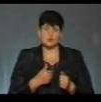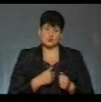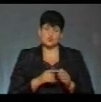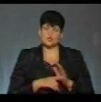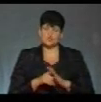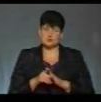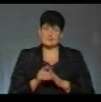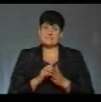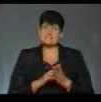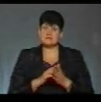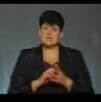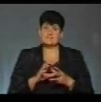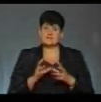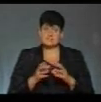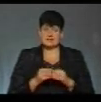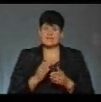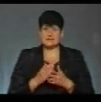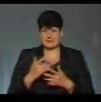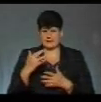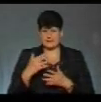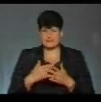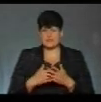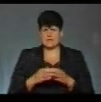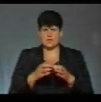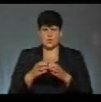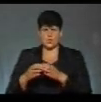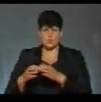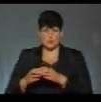з причин взагалі, так? Їх є декілька таких груп.